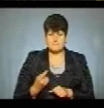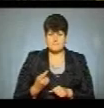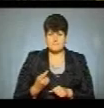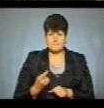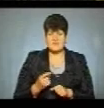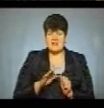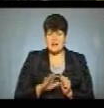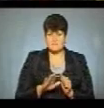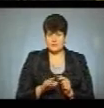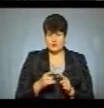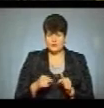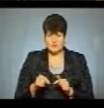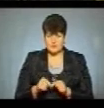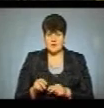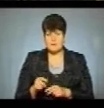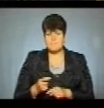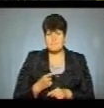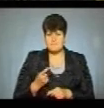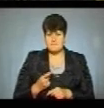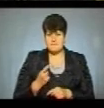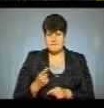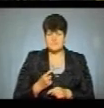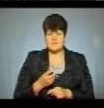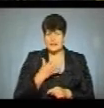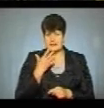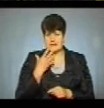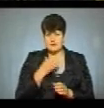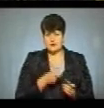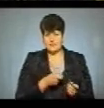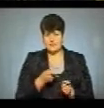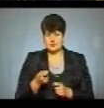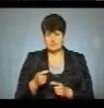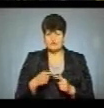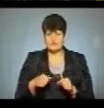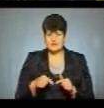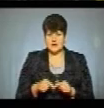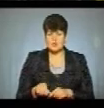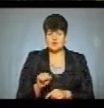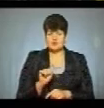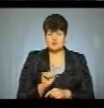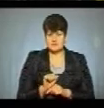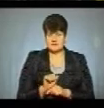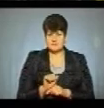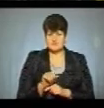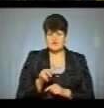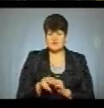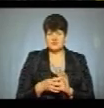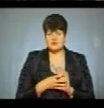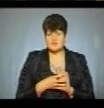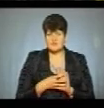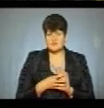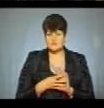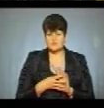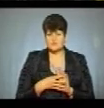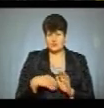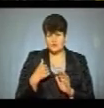гальмівному відділенні, і майстром в тепловозному відділенні. Ну і зупинився в 2009-му, по-моєму, здається,